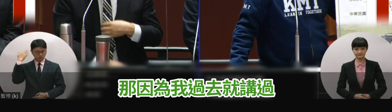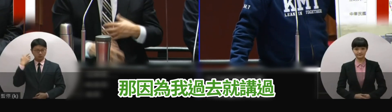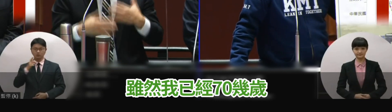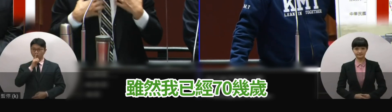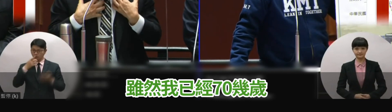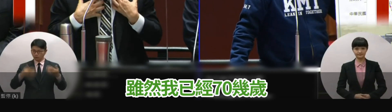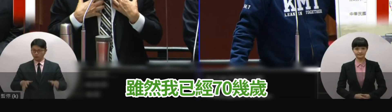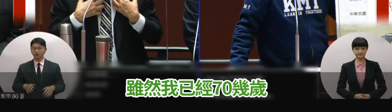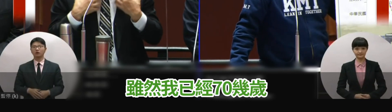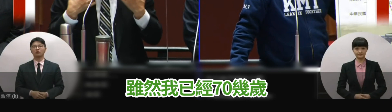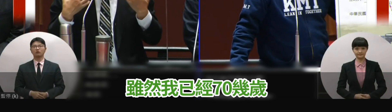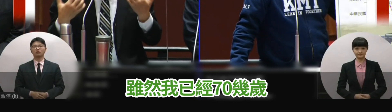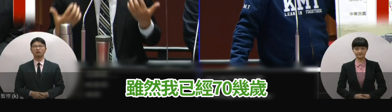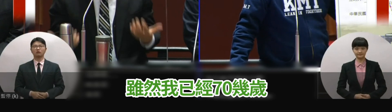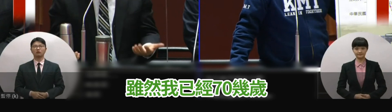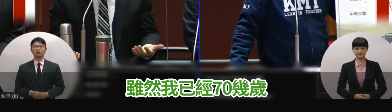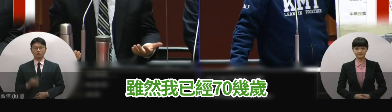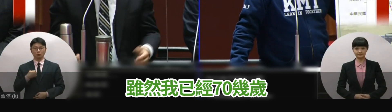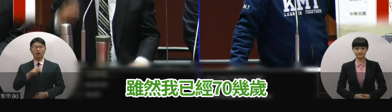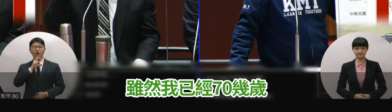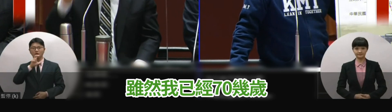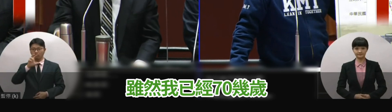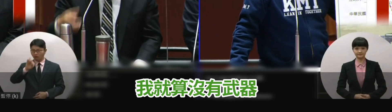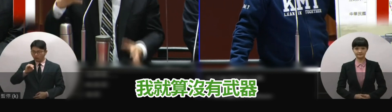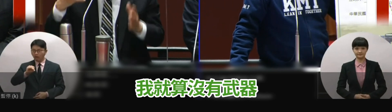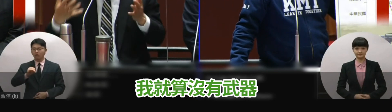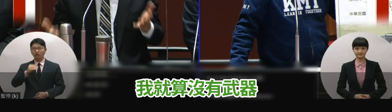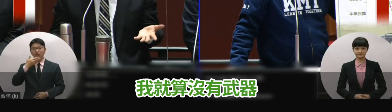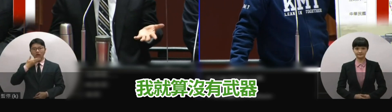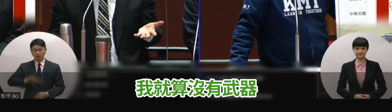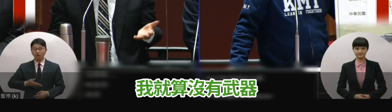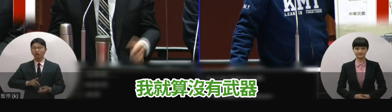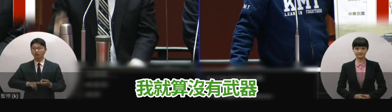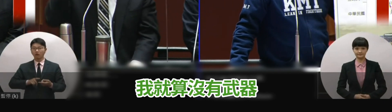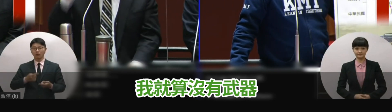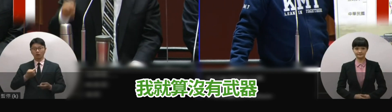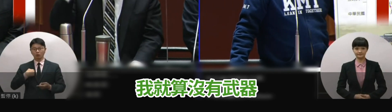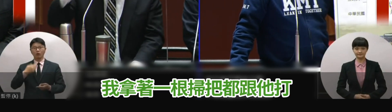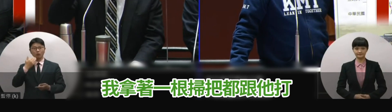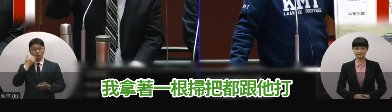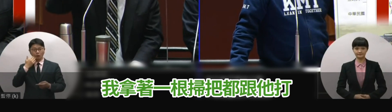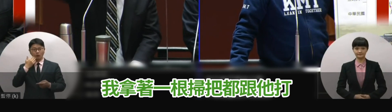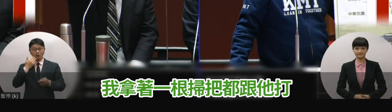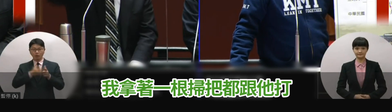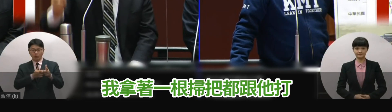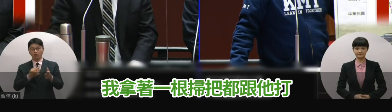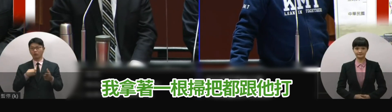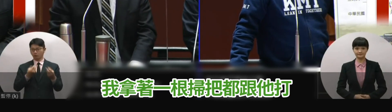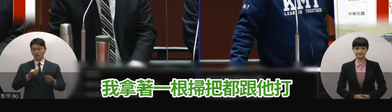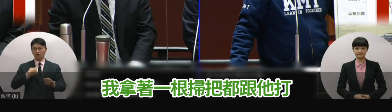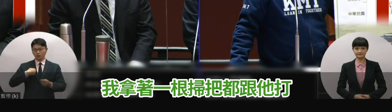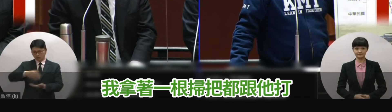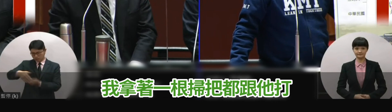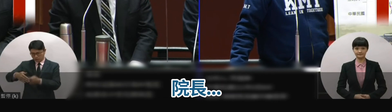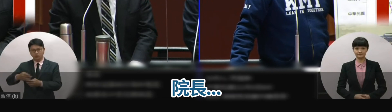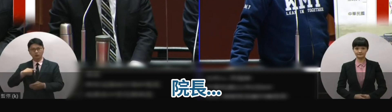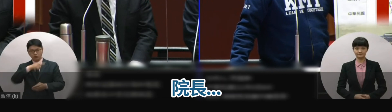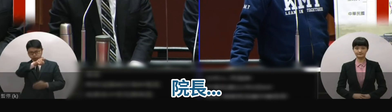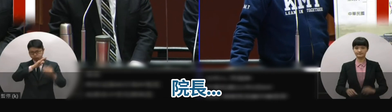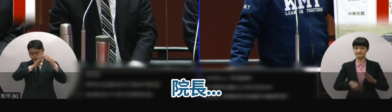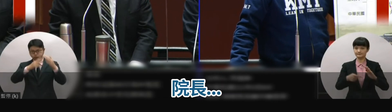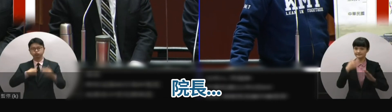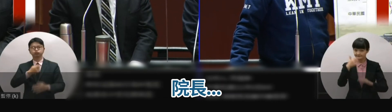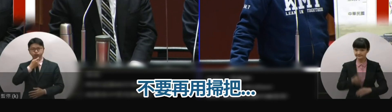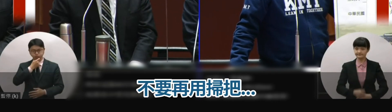过，虽然我已经70几岁，我纵算没有武器，拿着一根扫把都跟他打。 院